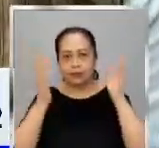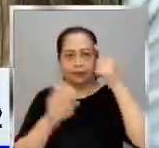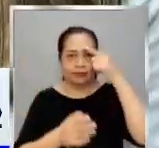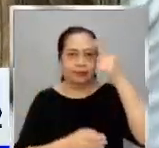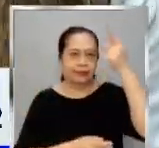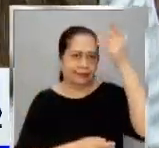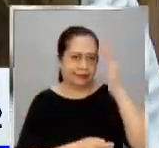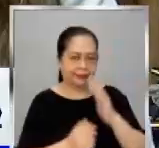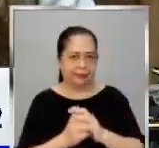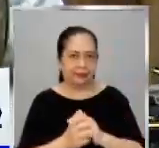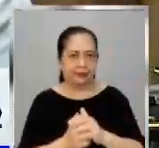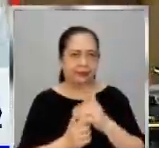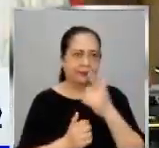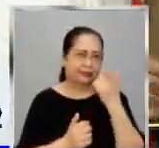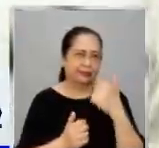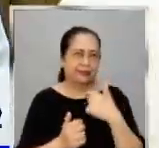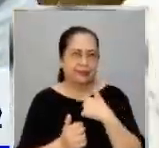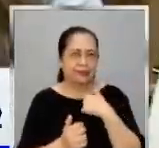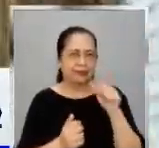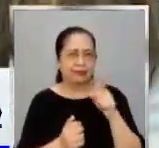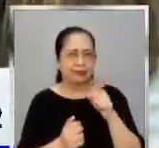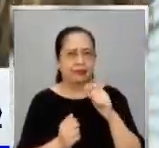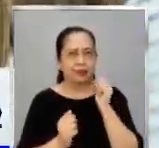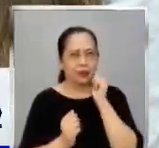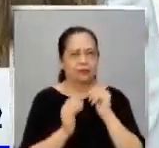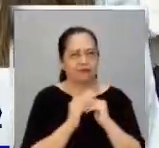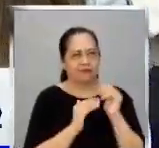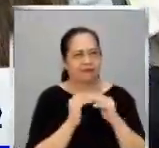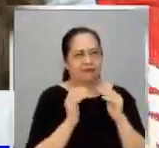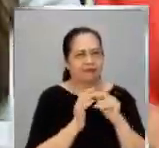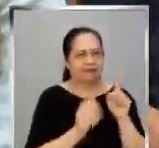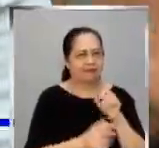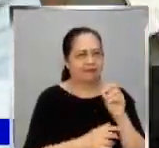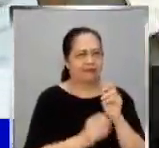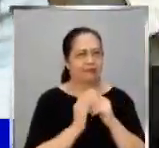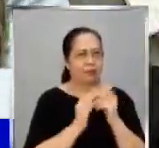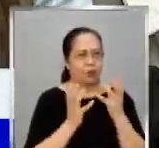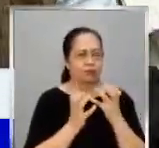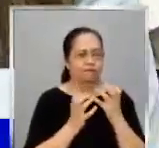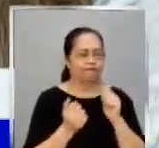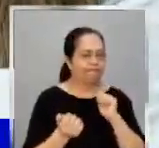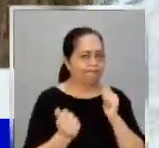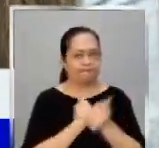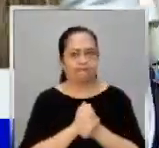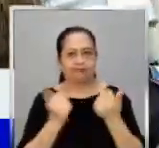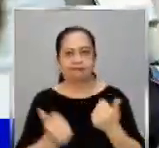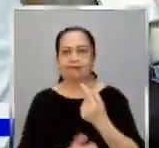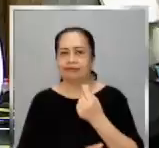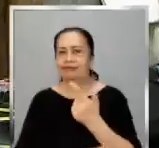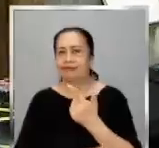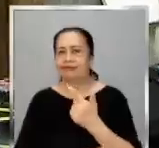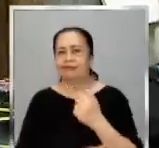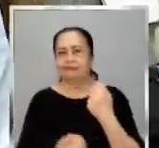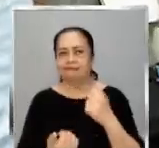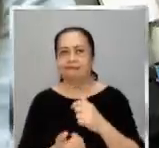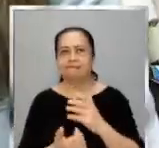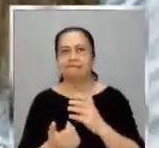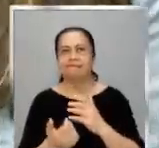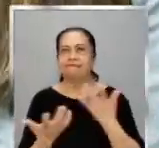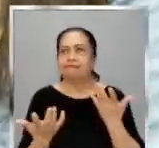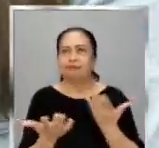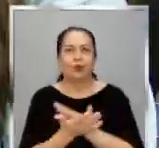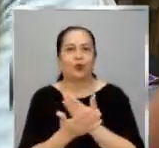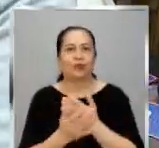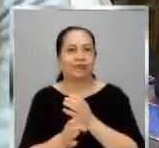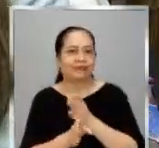ako hindi ako umalis sa comfort zone ko. So yun, gusto ko lang mabago yung sa 2023. Para bagong career,